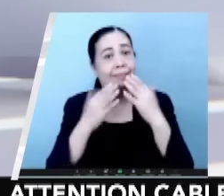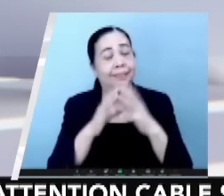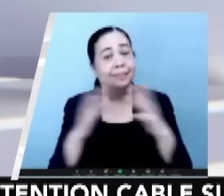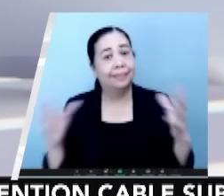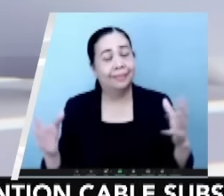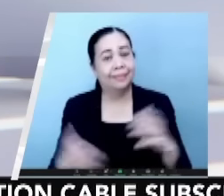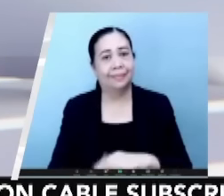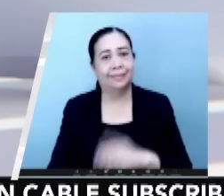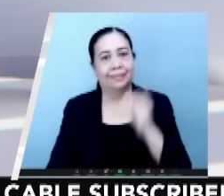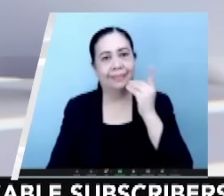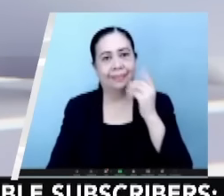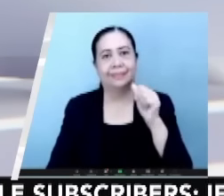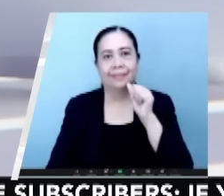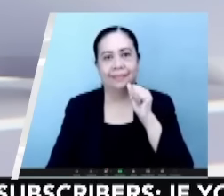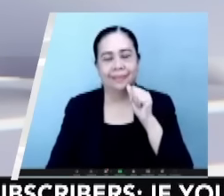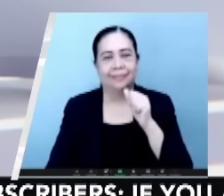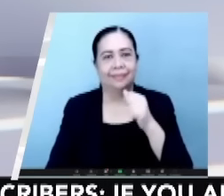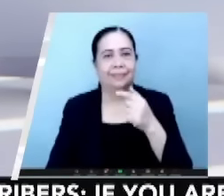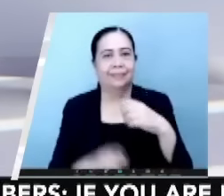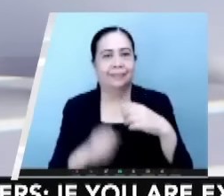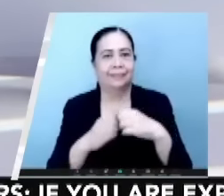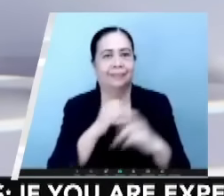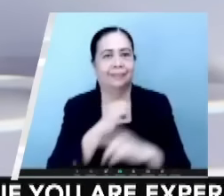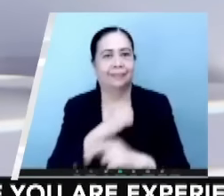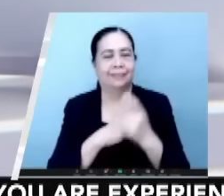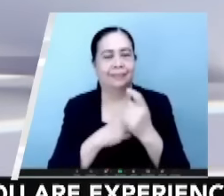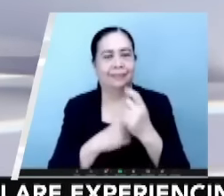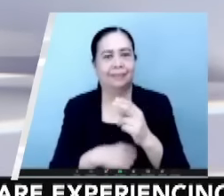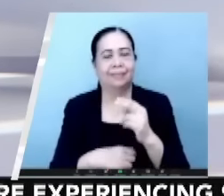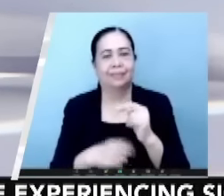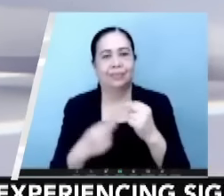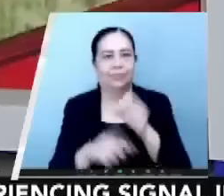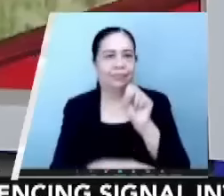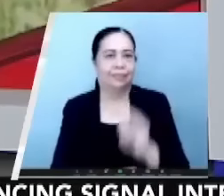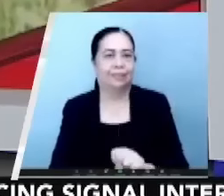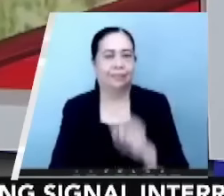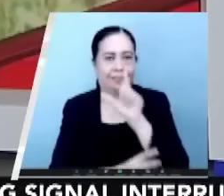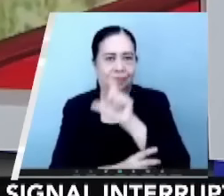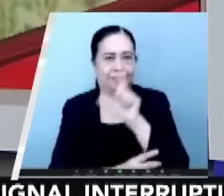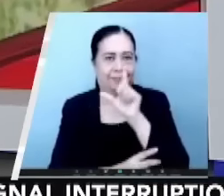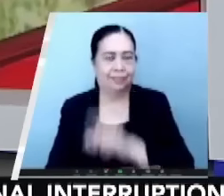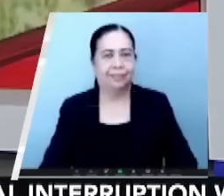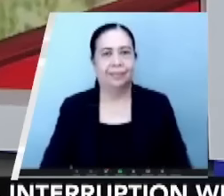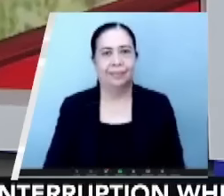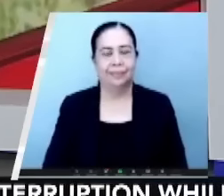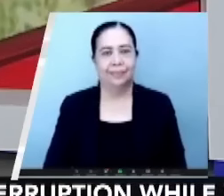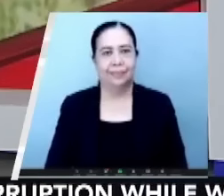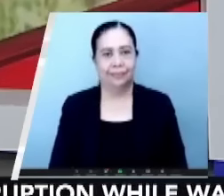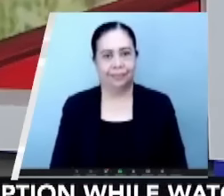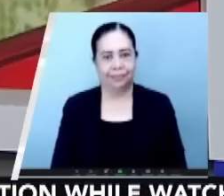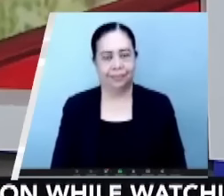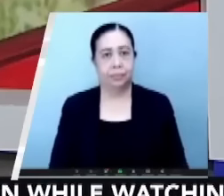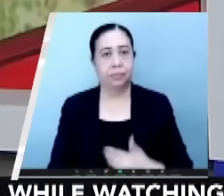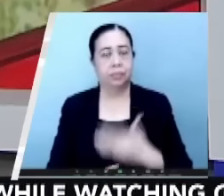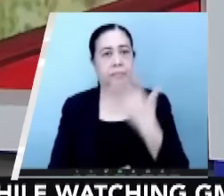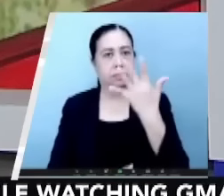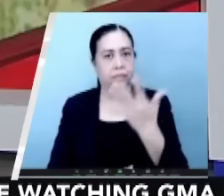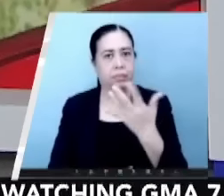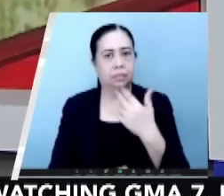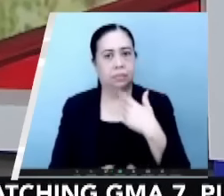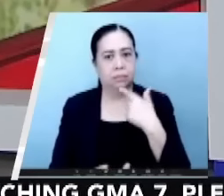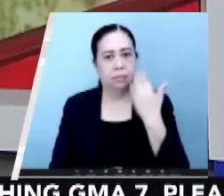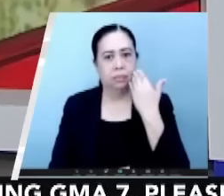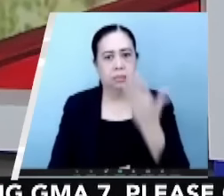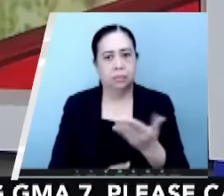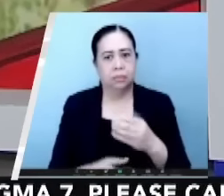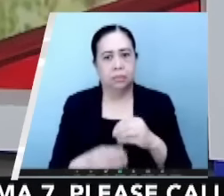Denise Abante ng GMA Regional TV Balitang Southern Tagalog. 5 na po ang ulat ng pagkamatay sa